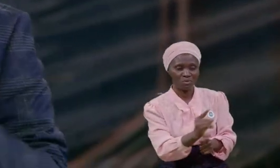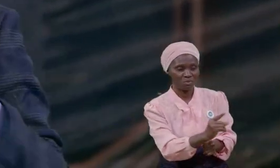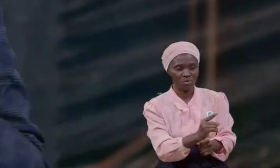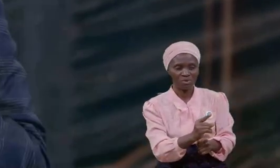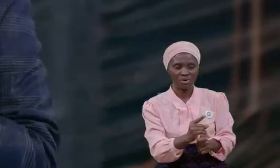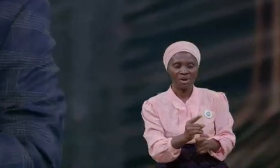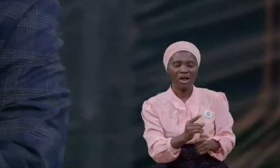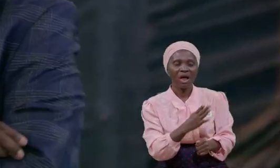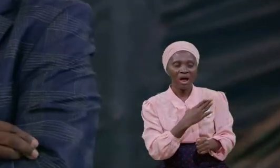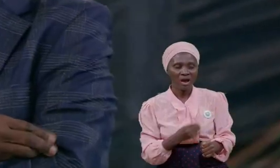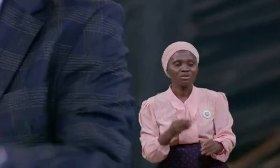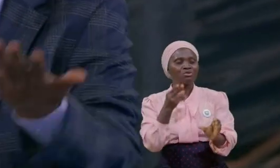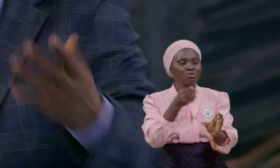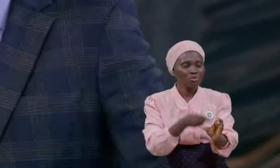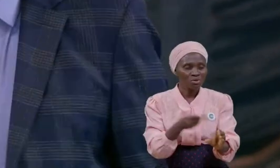roi,